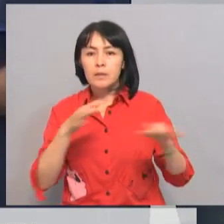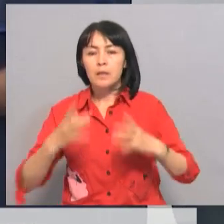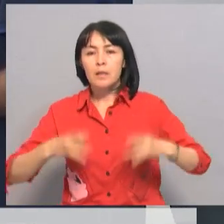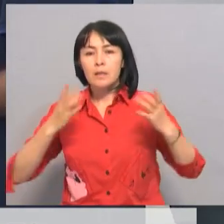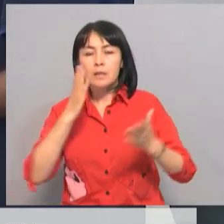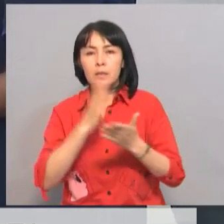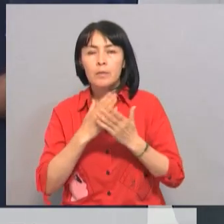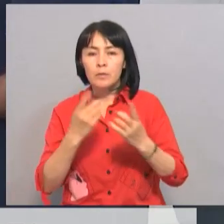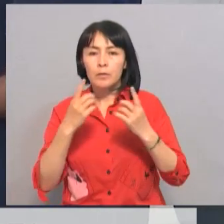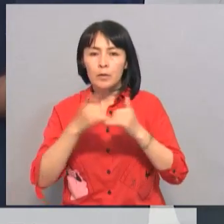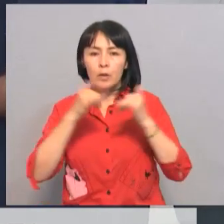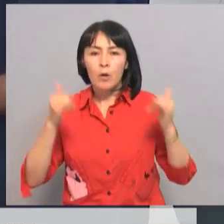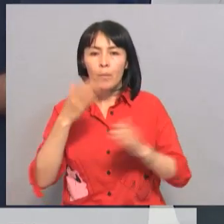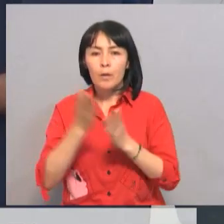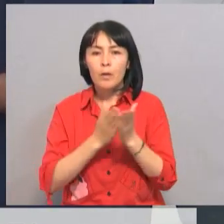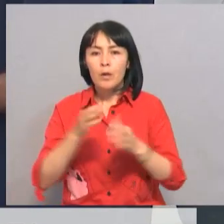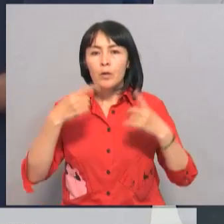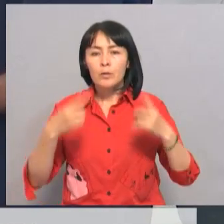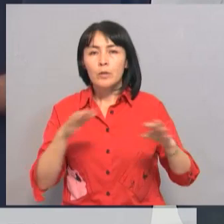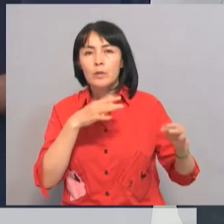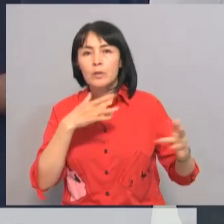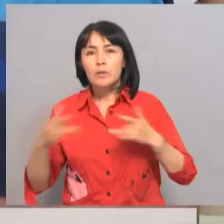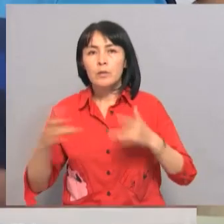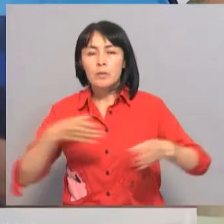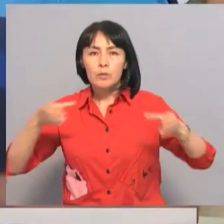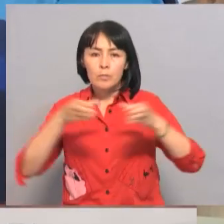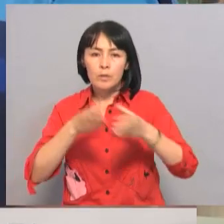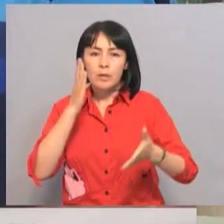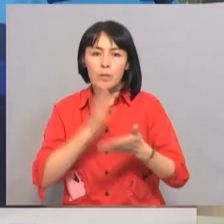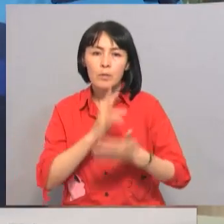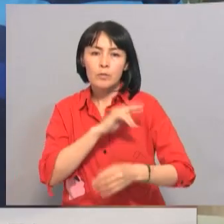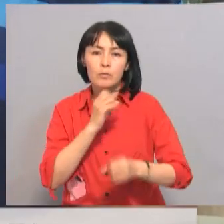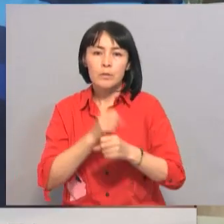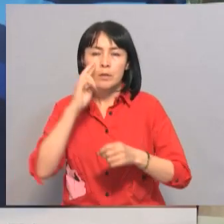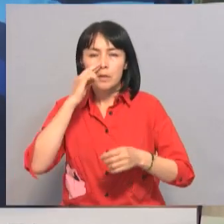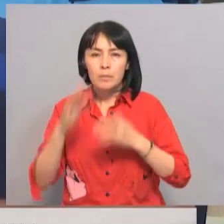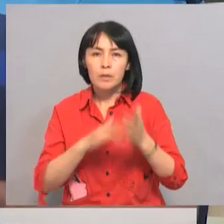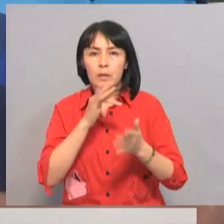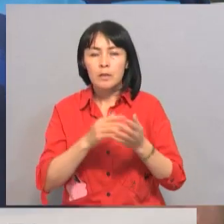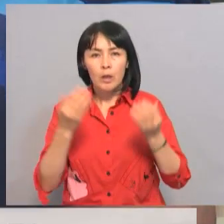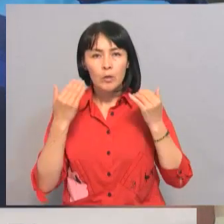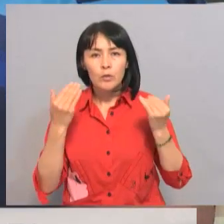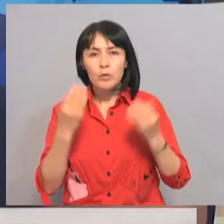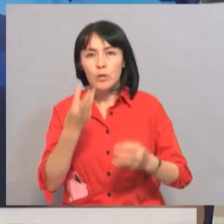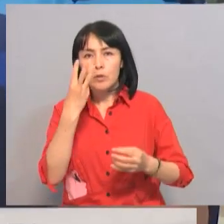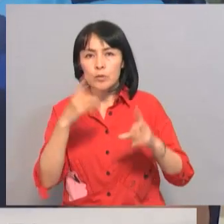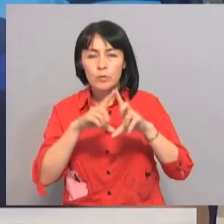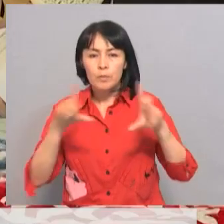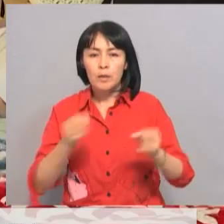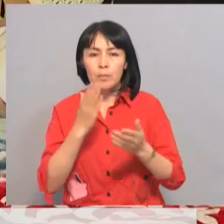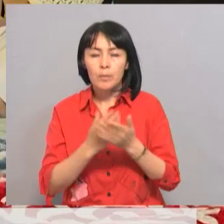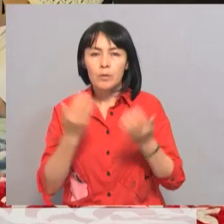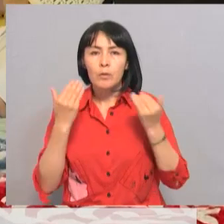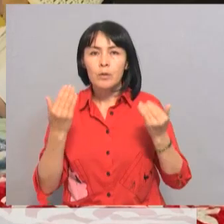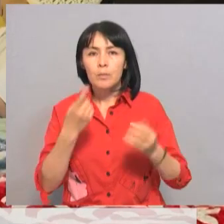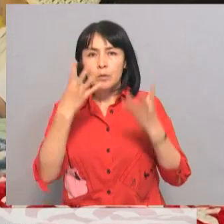ұйымдастырылады. Рухани дамуына бағытталған түрлі шығармашылық үйірмелер де жұмыс істейді. Шымкент шаһарында дәл осындай үш мекеме бар. Ал